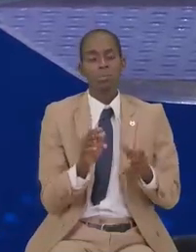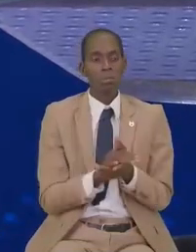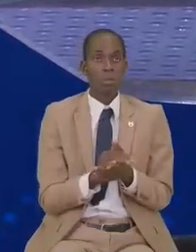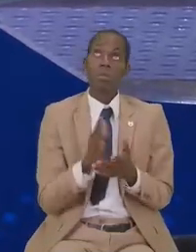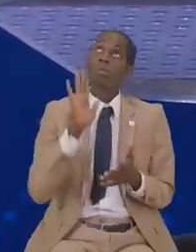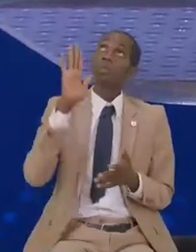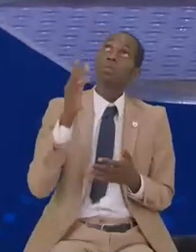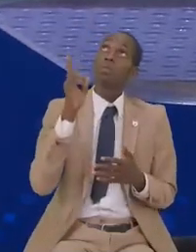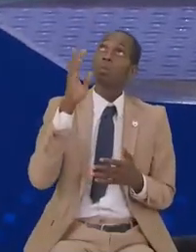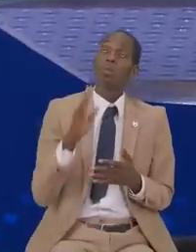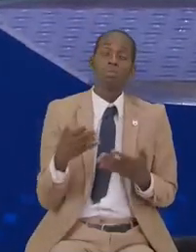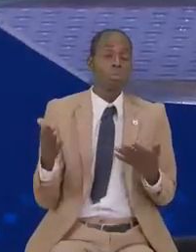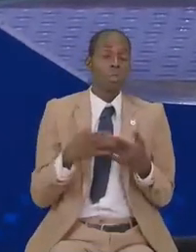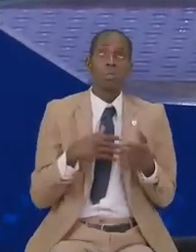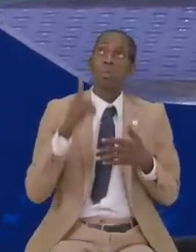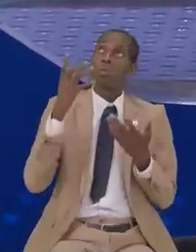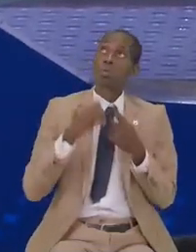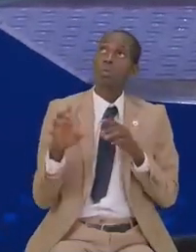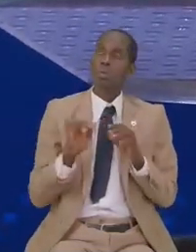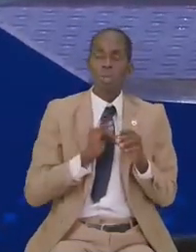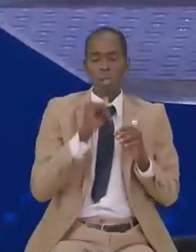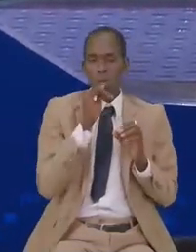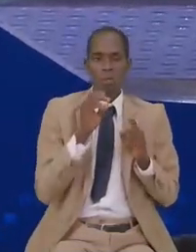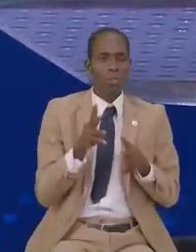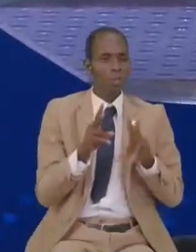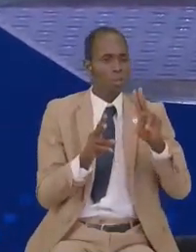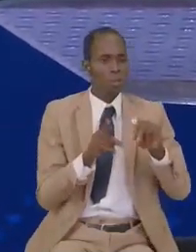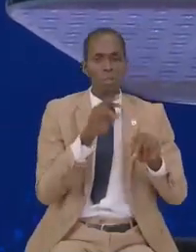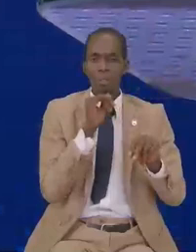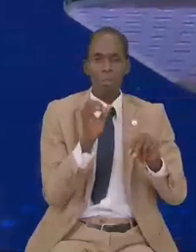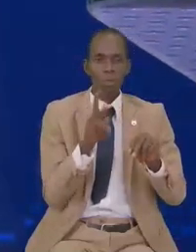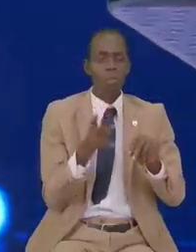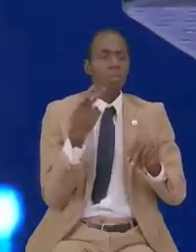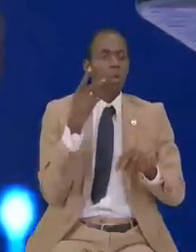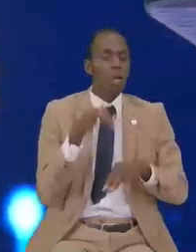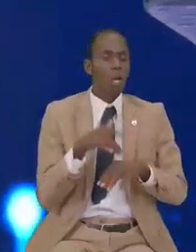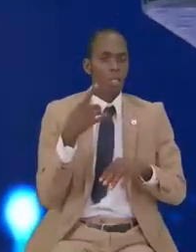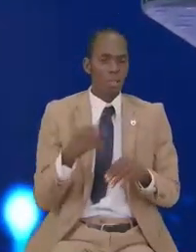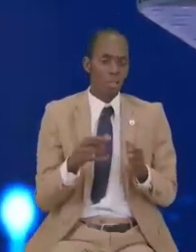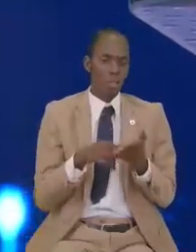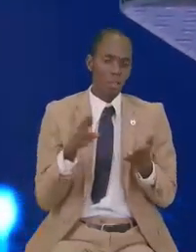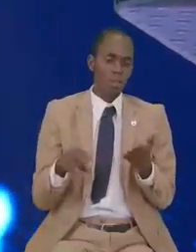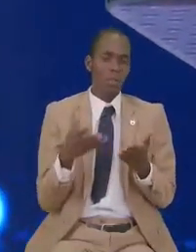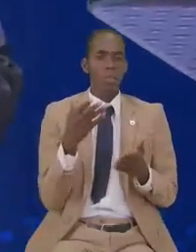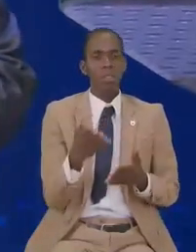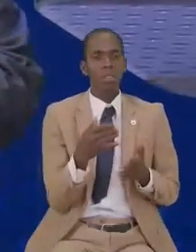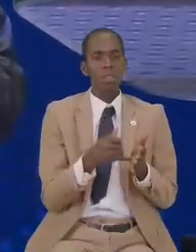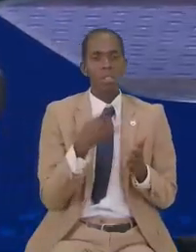Tout ce qu'il veut faire, oui, d'accord, je vais bien. Tu ne vas pas bien. Il aura des conséquences. Et